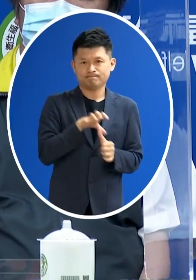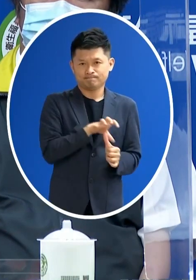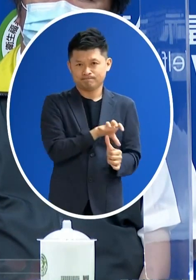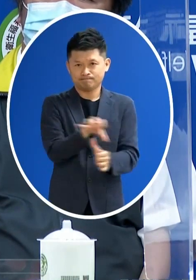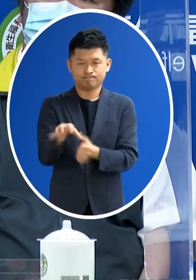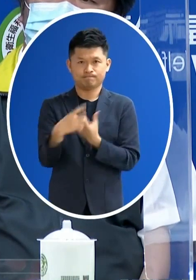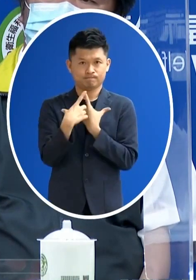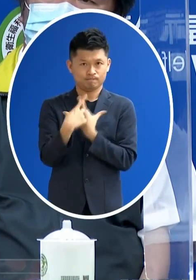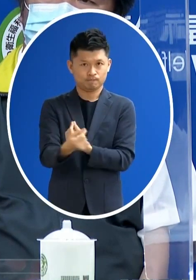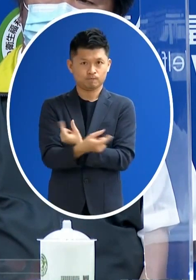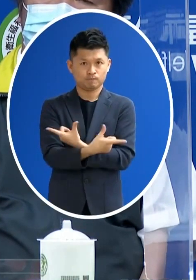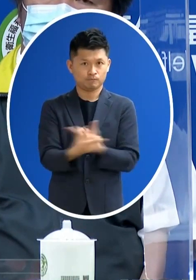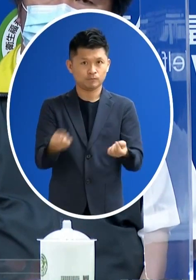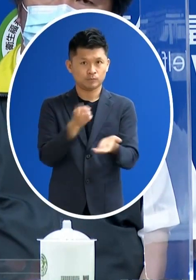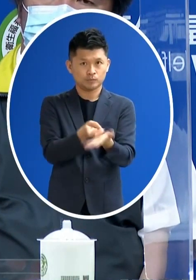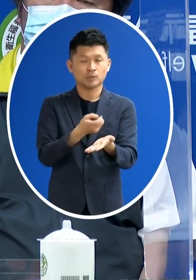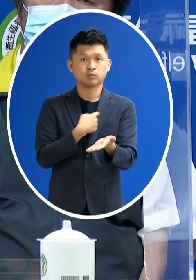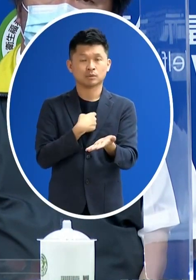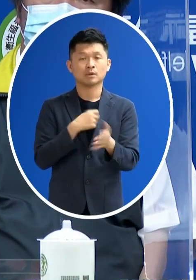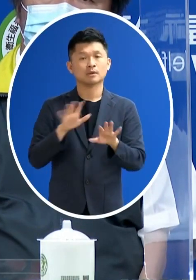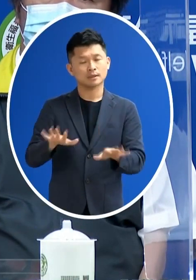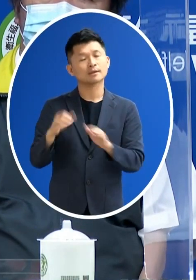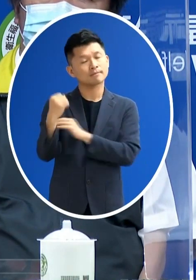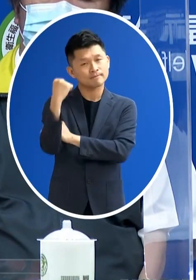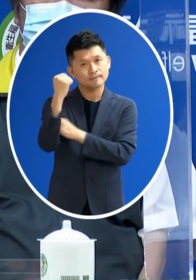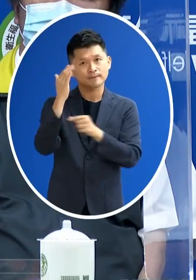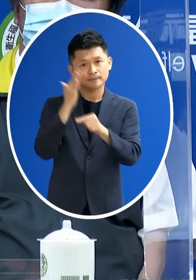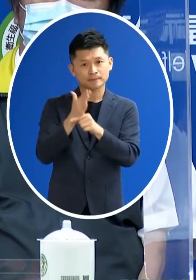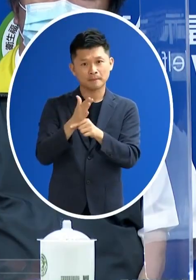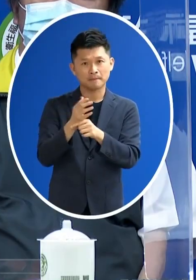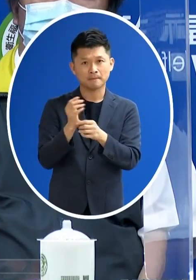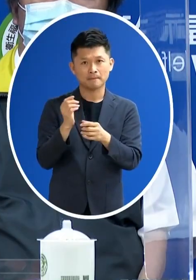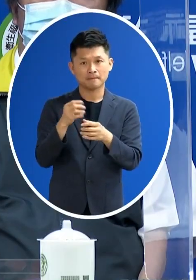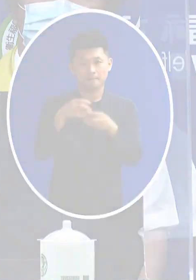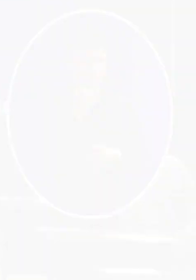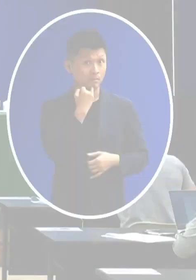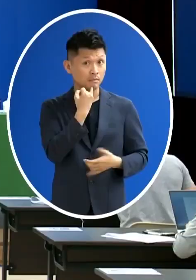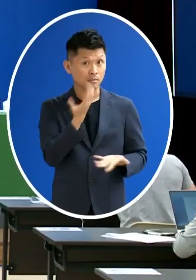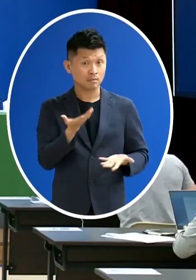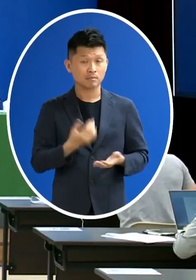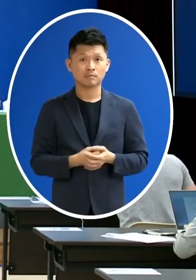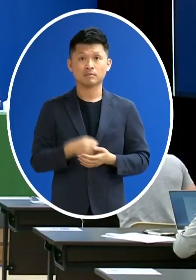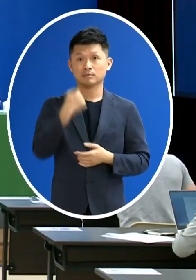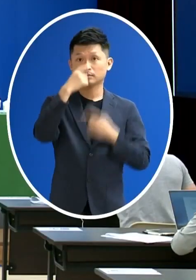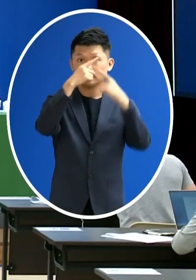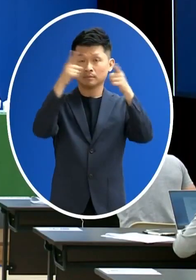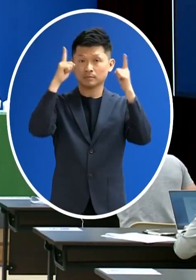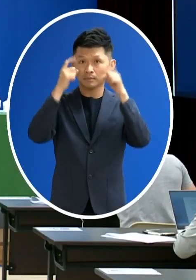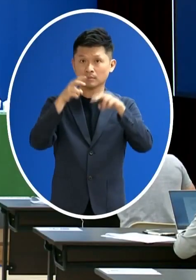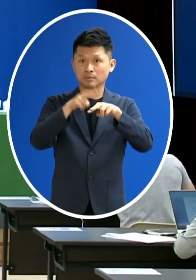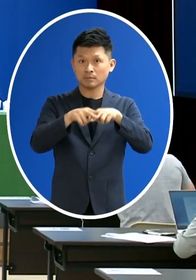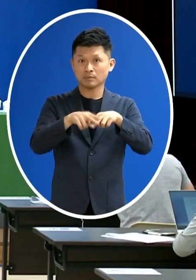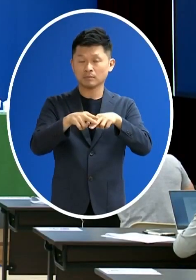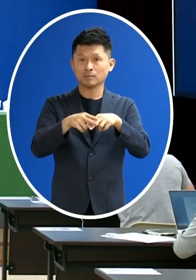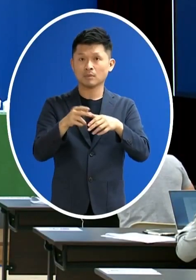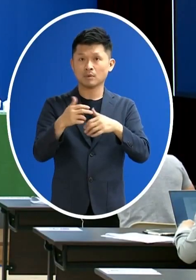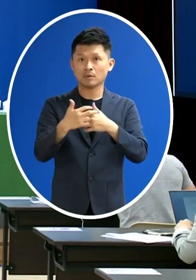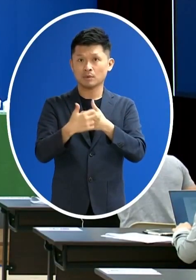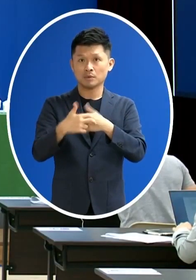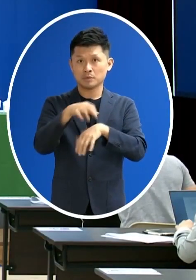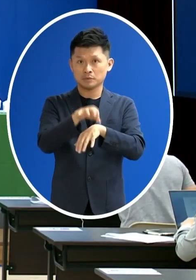施，但是我们大家现在就是在努力哈，避免那样的一个情况的发生。 台大公卫学者今天早上提到说，